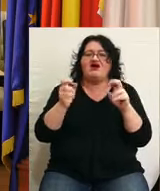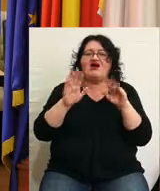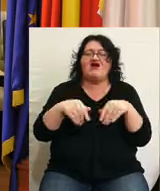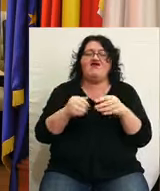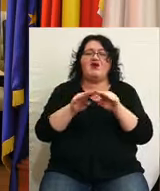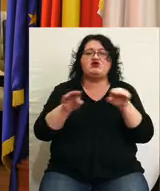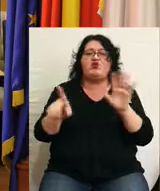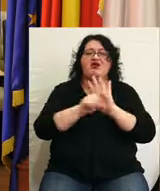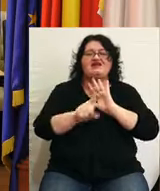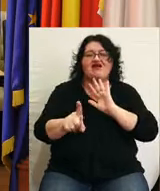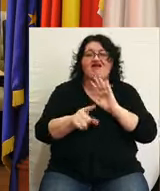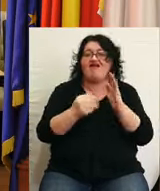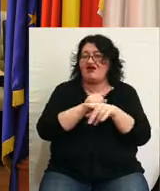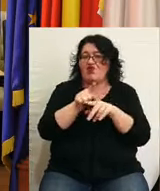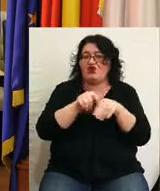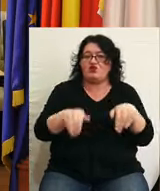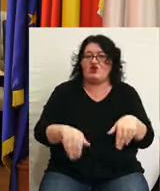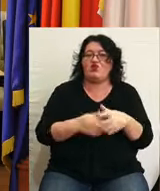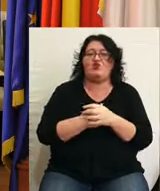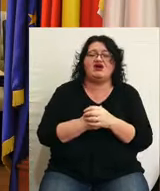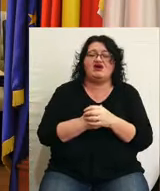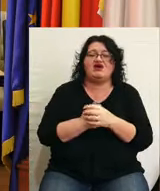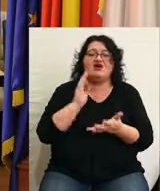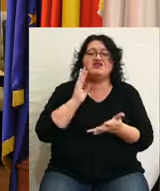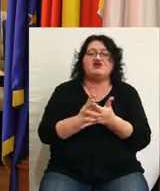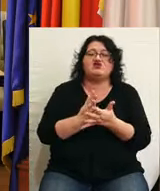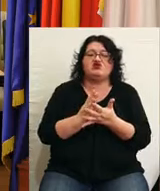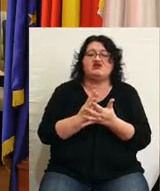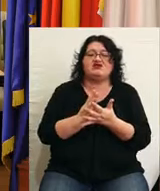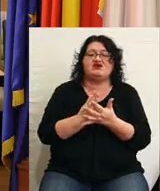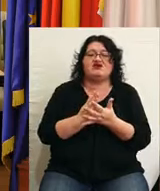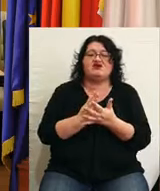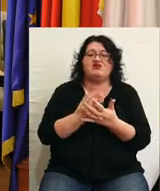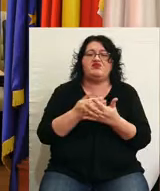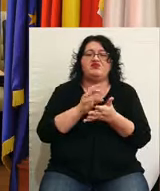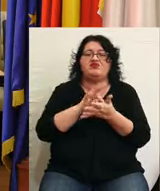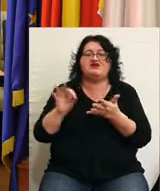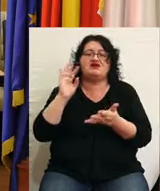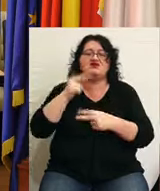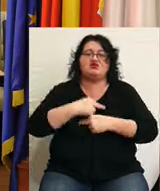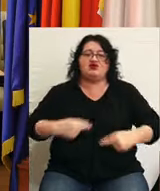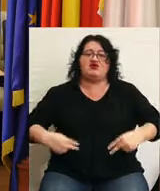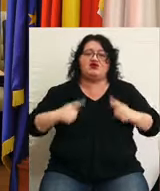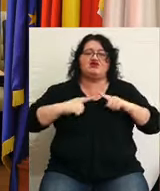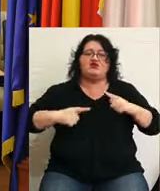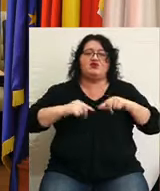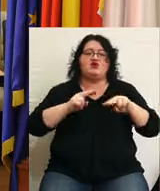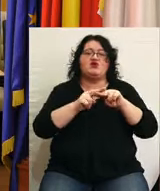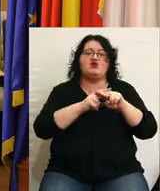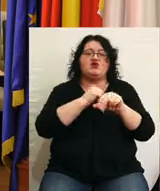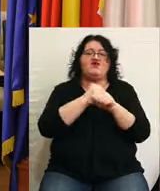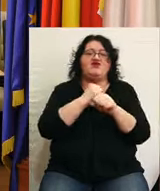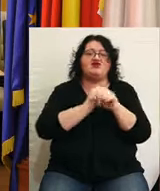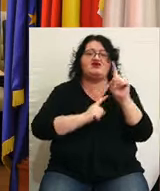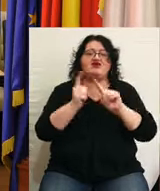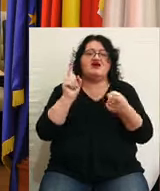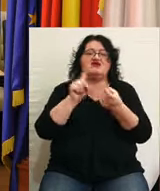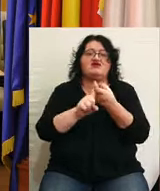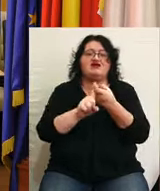bază legală în acest moment, având o decizie a judecătorului sindic și vă întreb cum veți face asta și dacă ați luat legătura